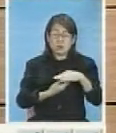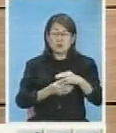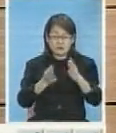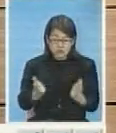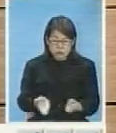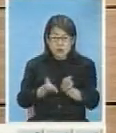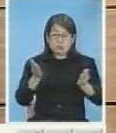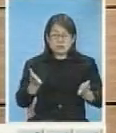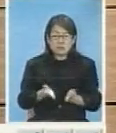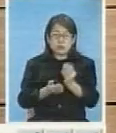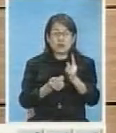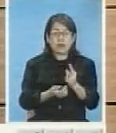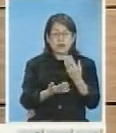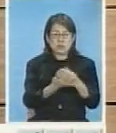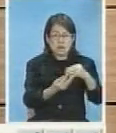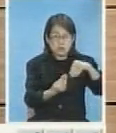ศ